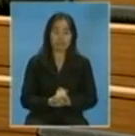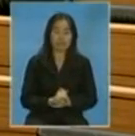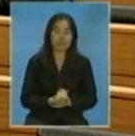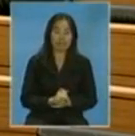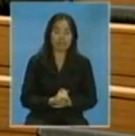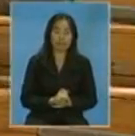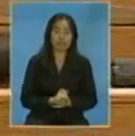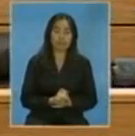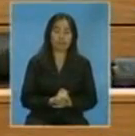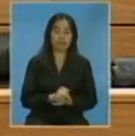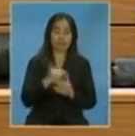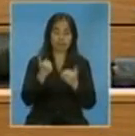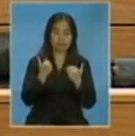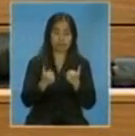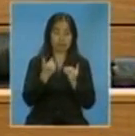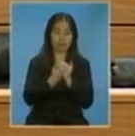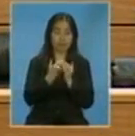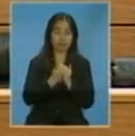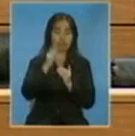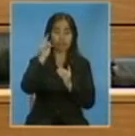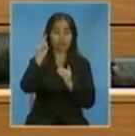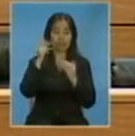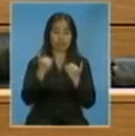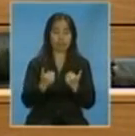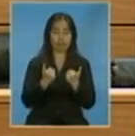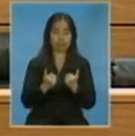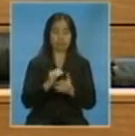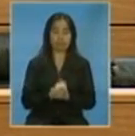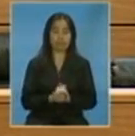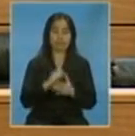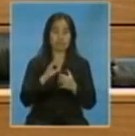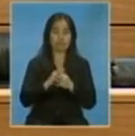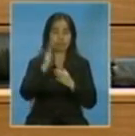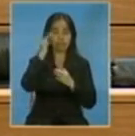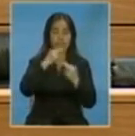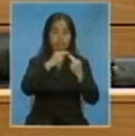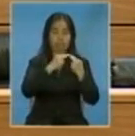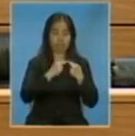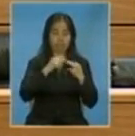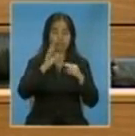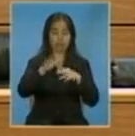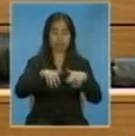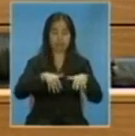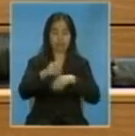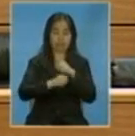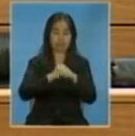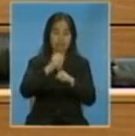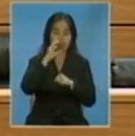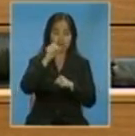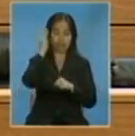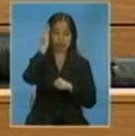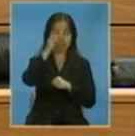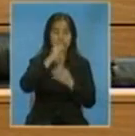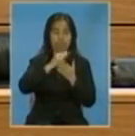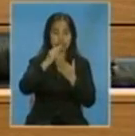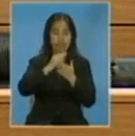เพราะที่ท่านกู้วันนี้ครับมันเป็นภาระสำหรับประชาชนอีก50ปีเป็นภาระของประเ